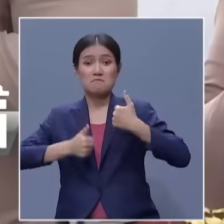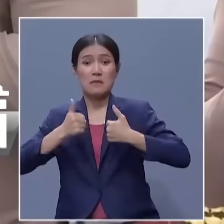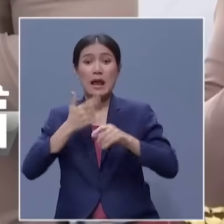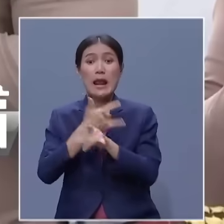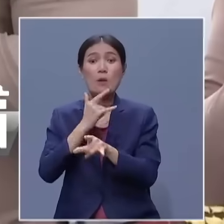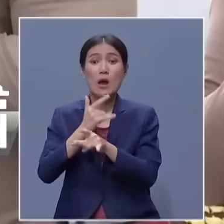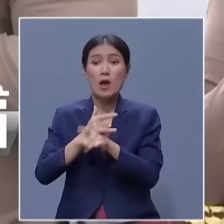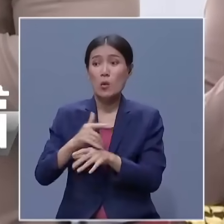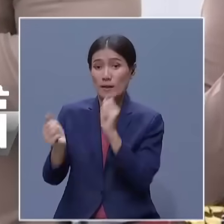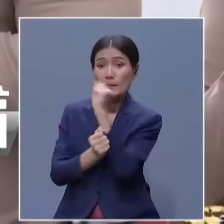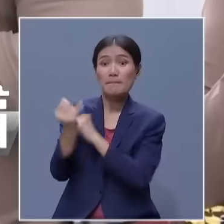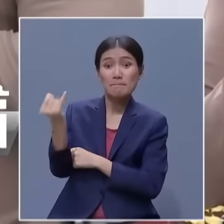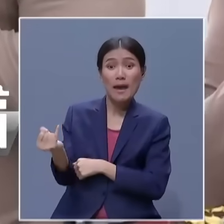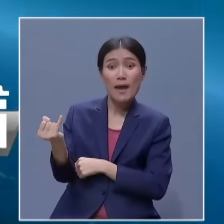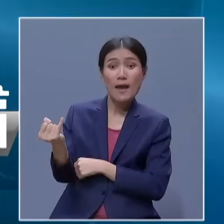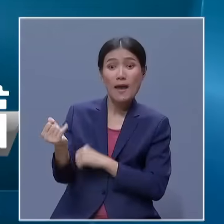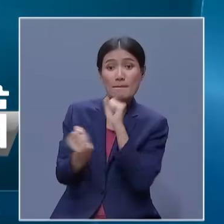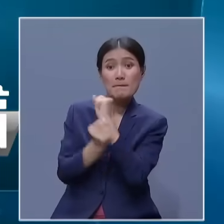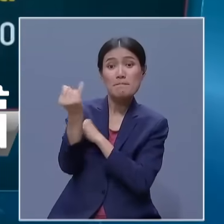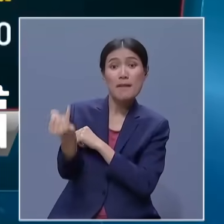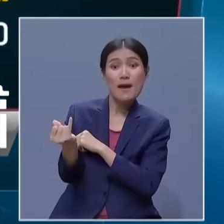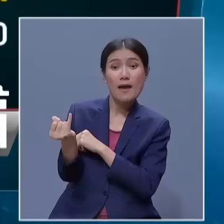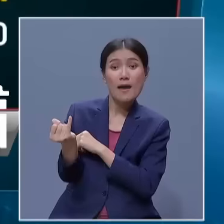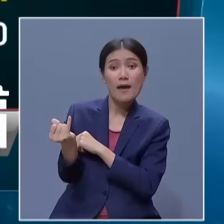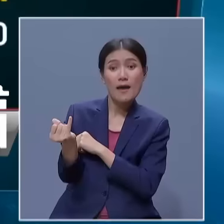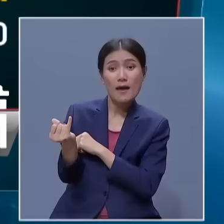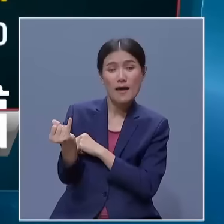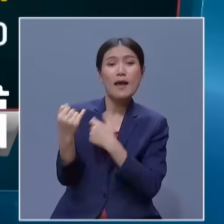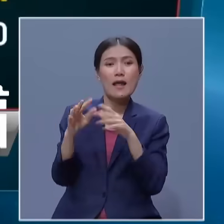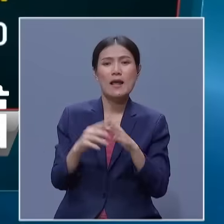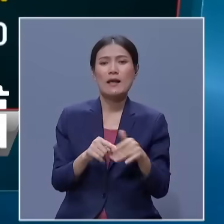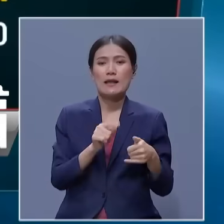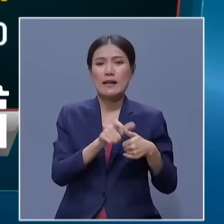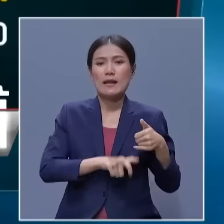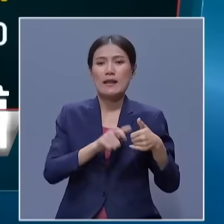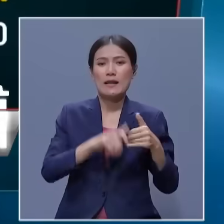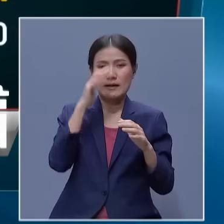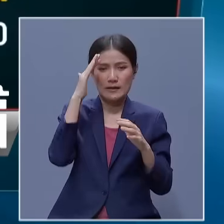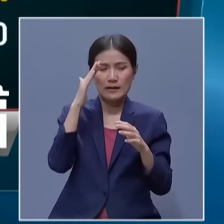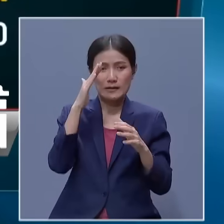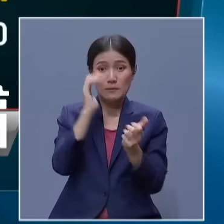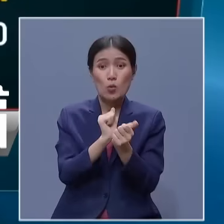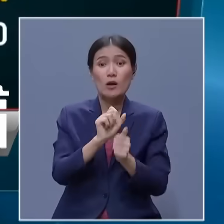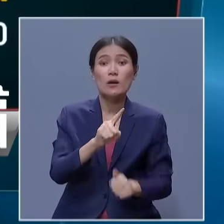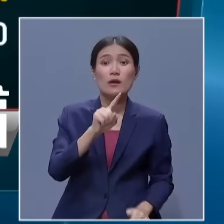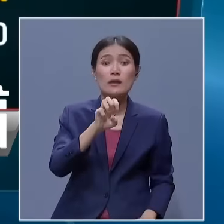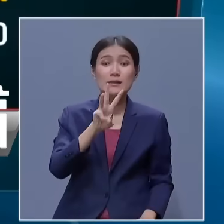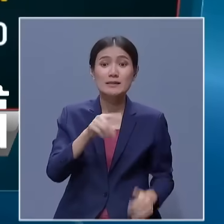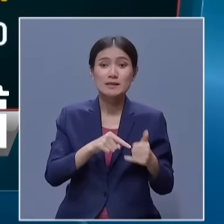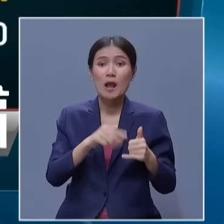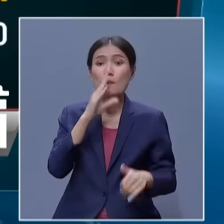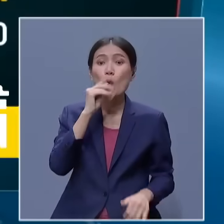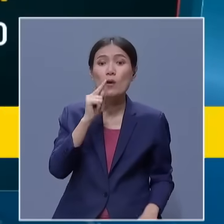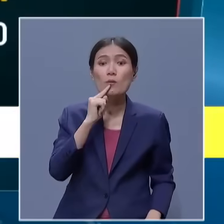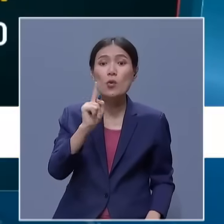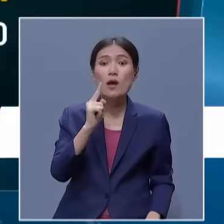ระหว่างนั้นเนี่ยฟางเส้นสุดท้ายที่ว่ามันมาจากคำพูดของสารวัตรสิวที่พูดกับกำนันนกว่ากำนันสู้